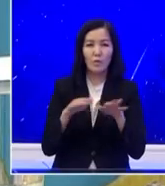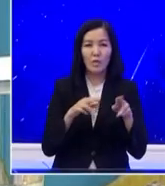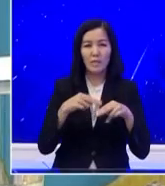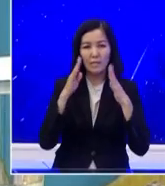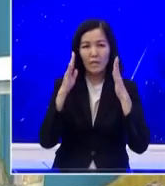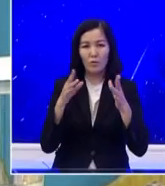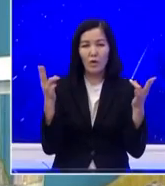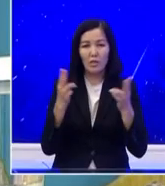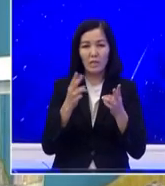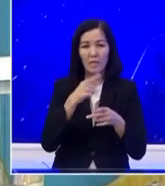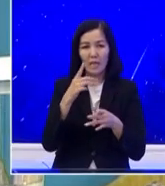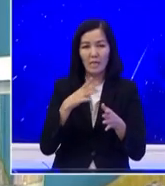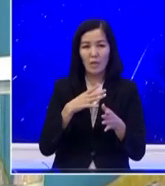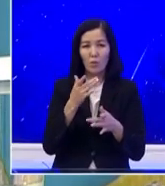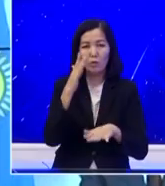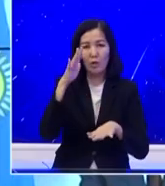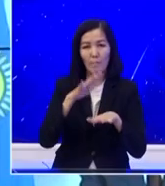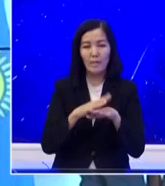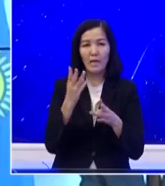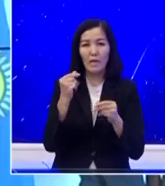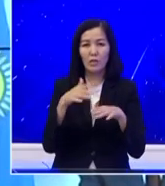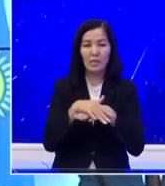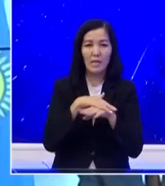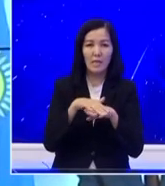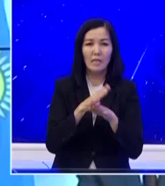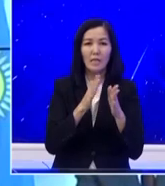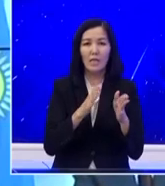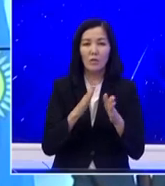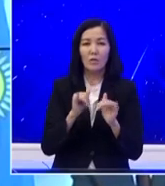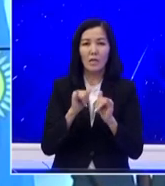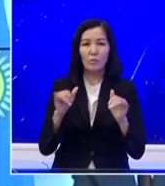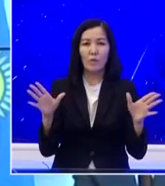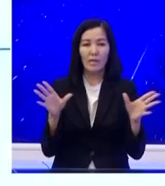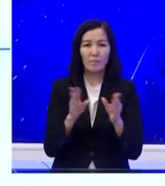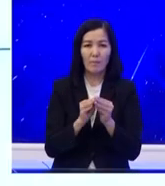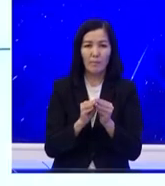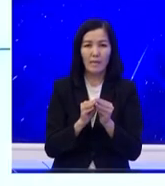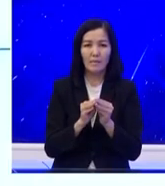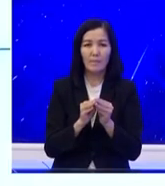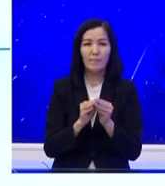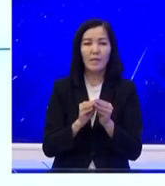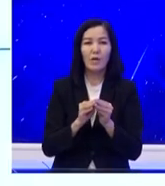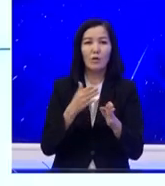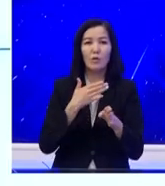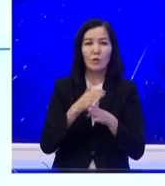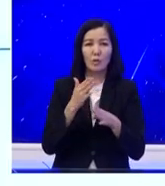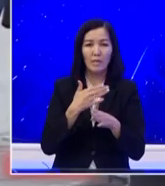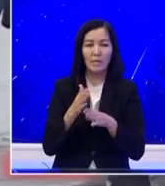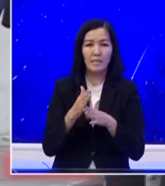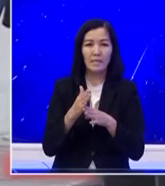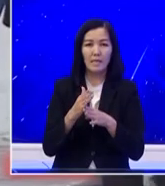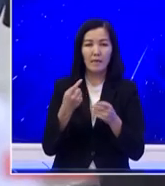үдерістерді ескерту қажеттігін айтты. Ұлттық банкке қаржы нарығын реттеу және дамыту агенттігімен бірлесіп, кепілсіз